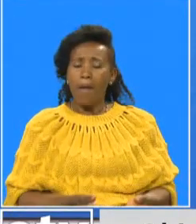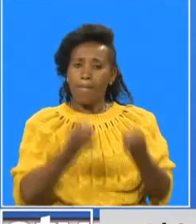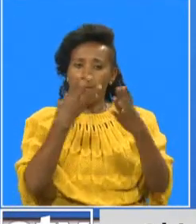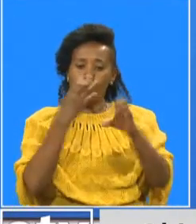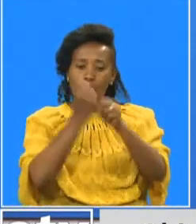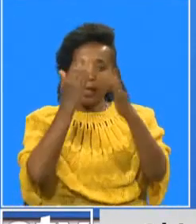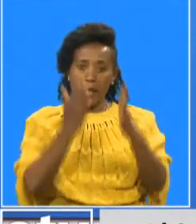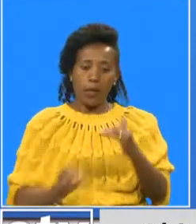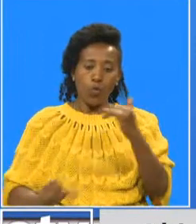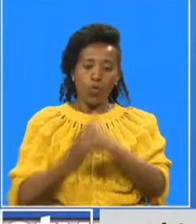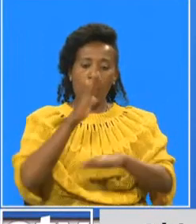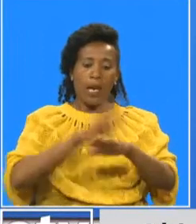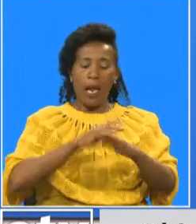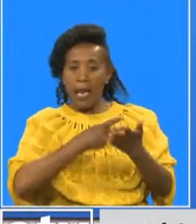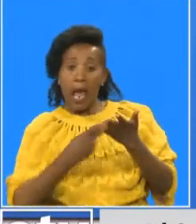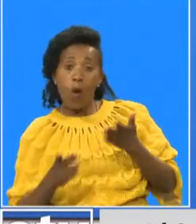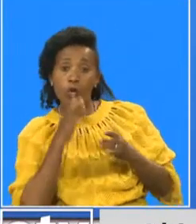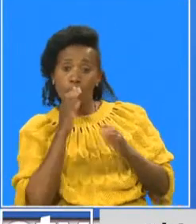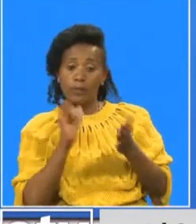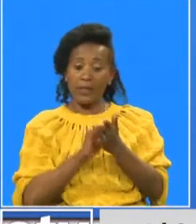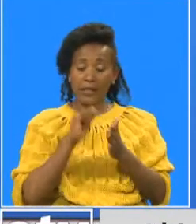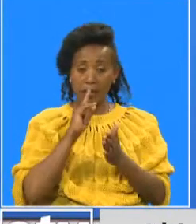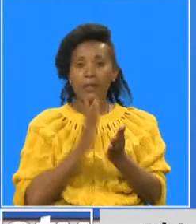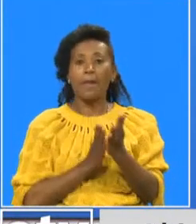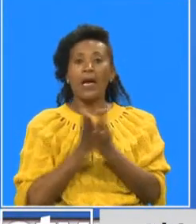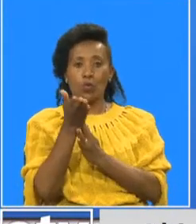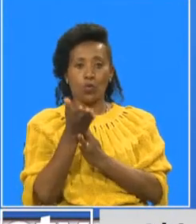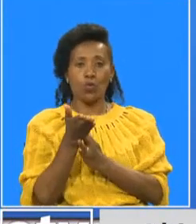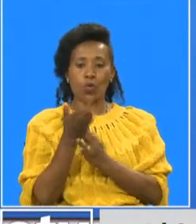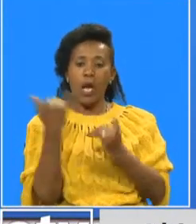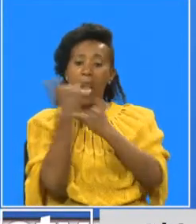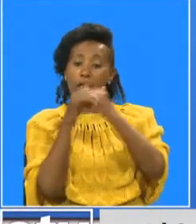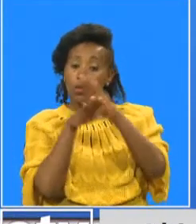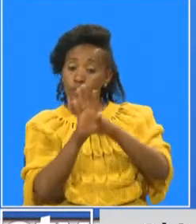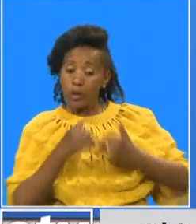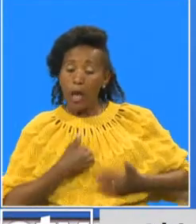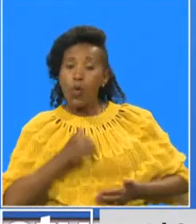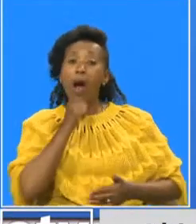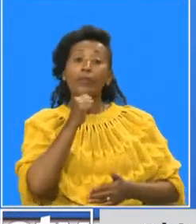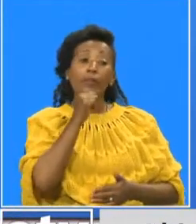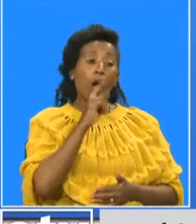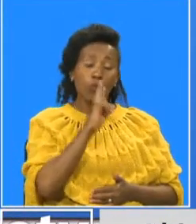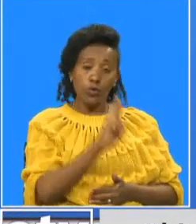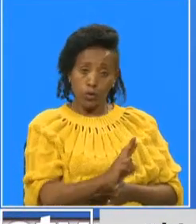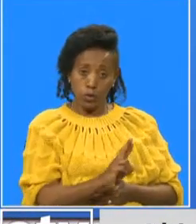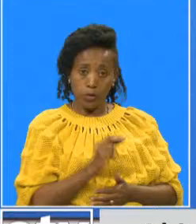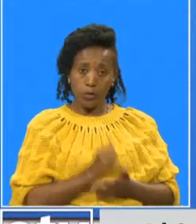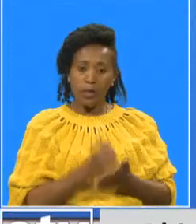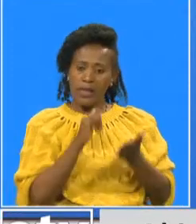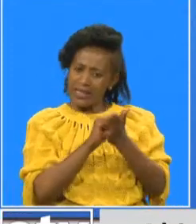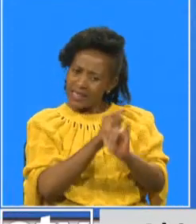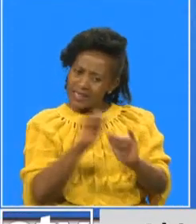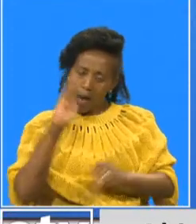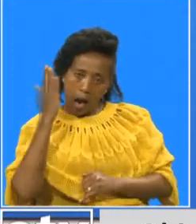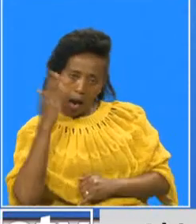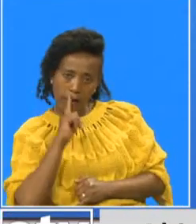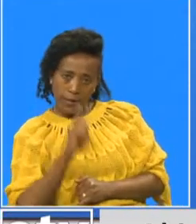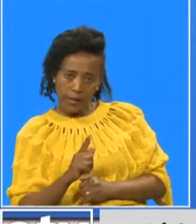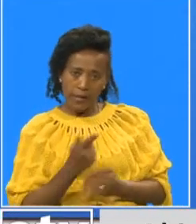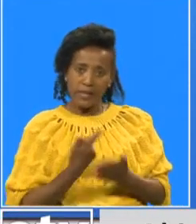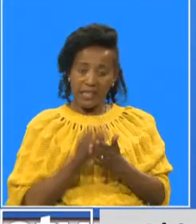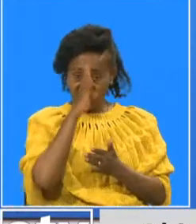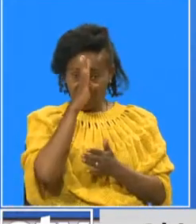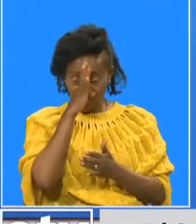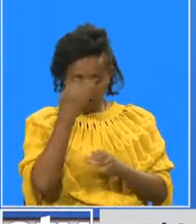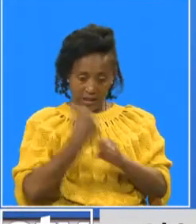ብዙ ሰራተኛ ጉዳት ላይ ላይወርቅ የሚችለው በእንደዚህ አይነት መልኩ በሀገራችን ውስጥ ያሉ ባለሀብቶች እንደዚህ አይነት የክሪኤቲቪቲ